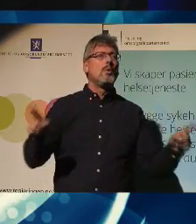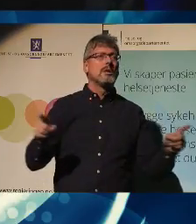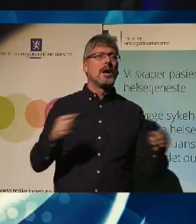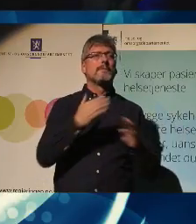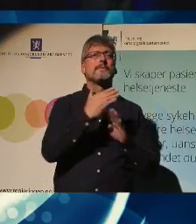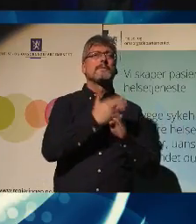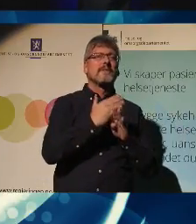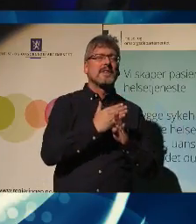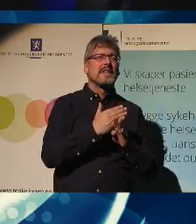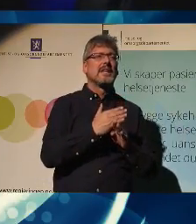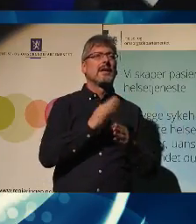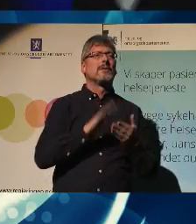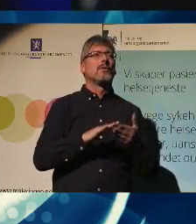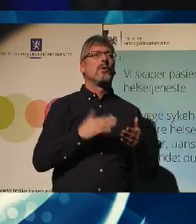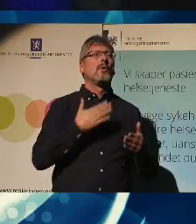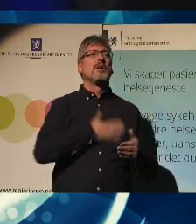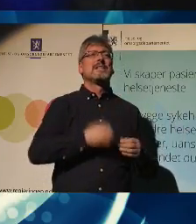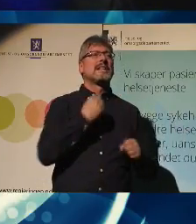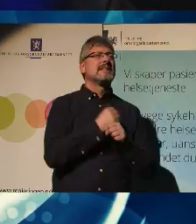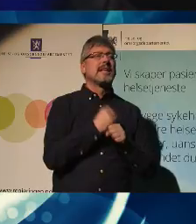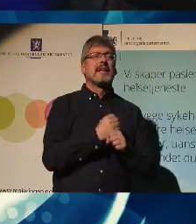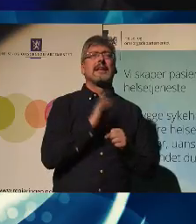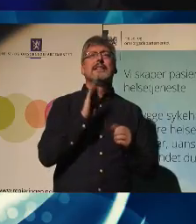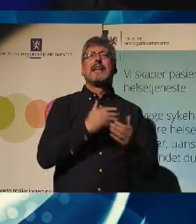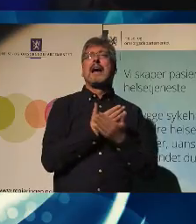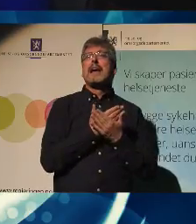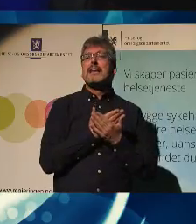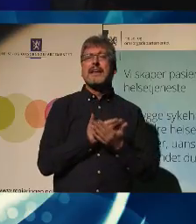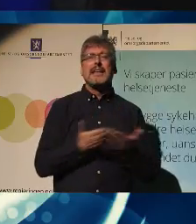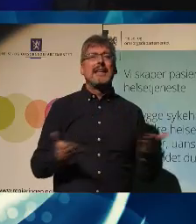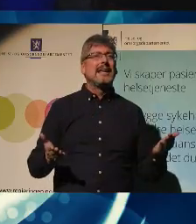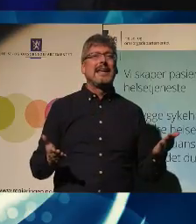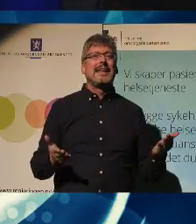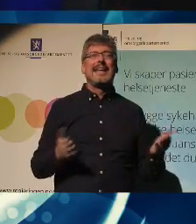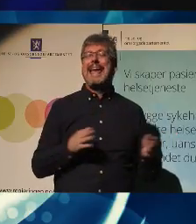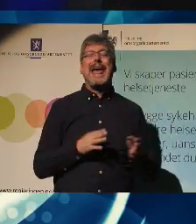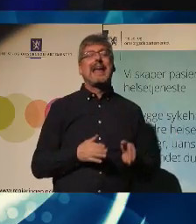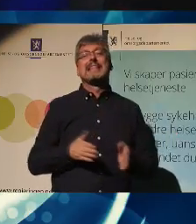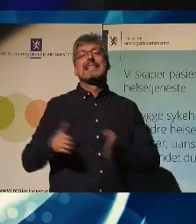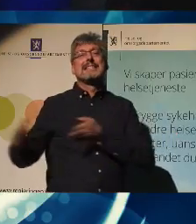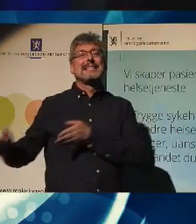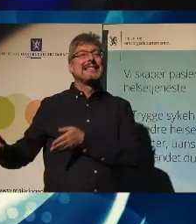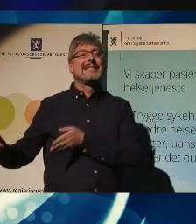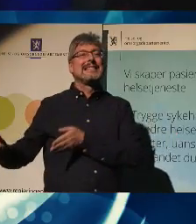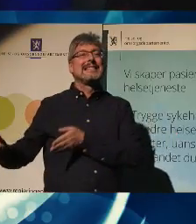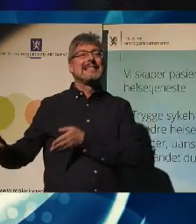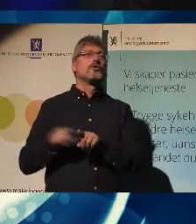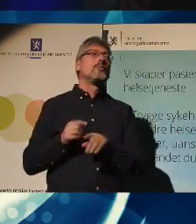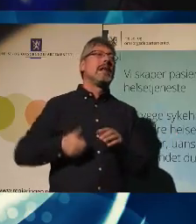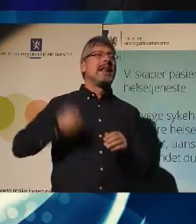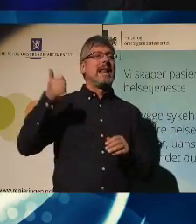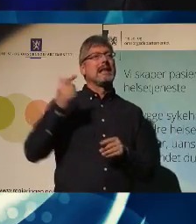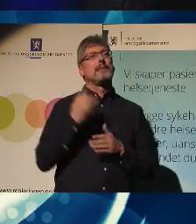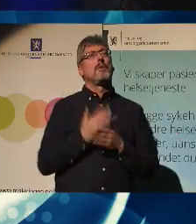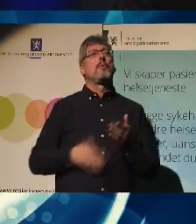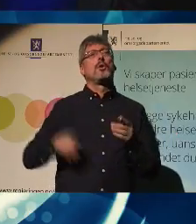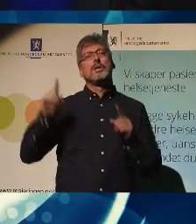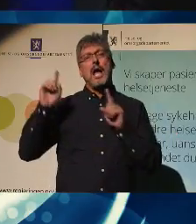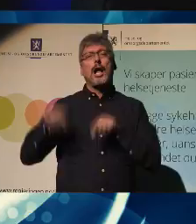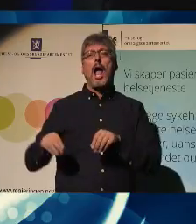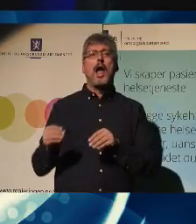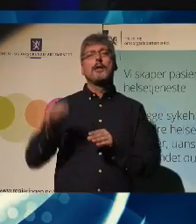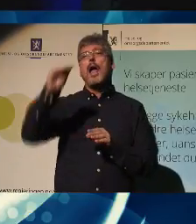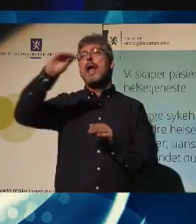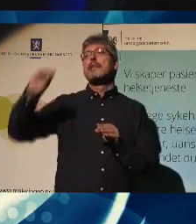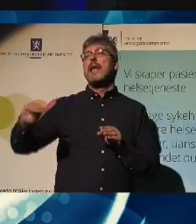kvalitet og pasientsikkerhet det er ikke en sidevirksomhet som en leder på en måte kan